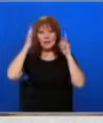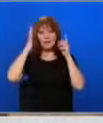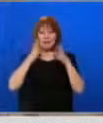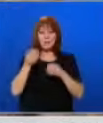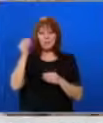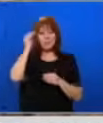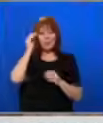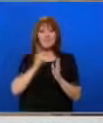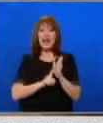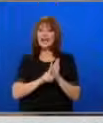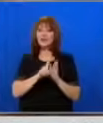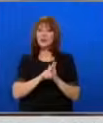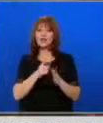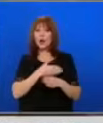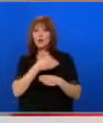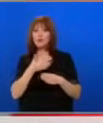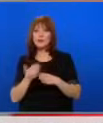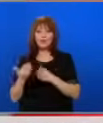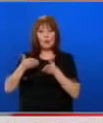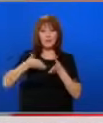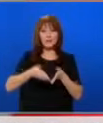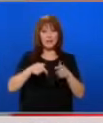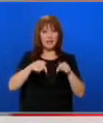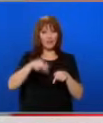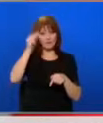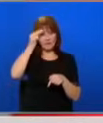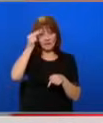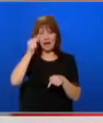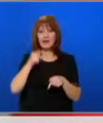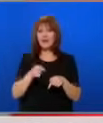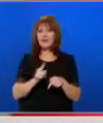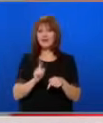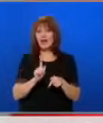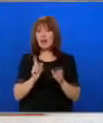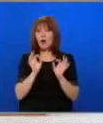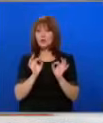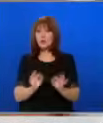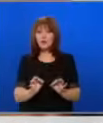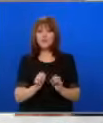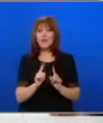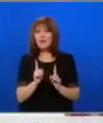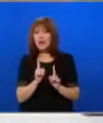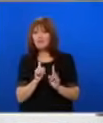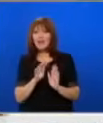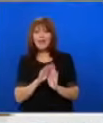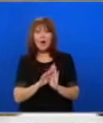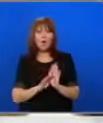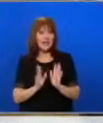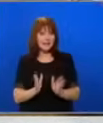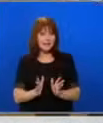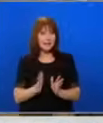припомня резултатите от последната мисия в България и казва, че тя не е установила недостатъци. Според кабинета